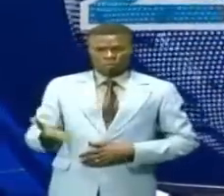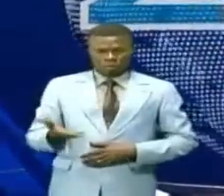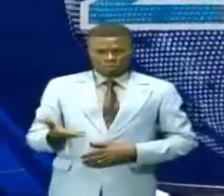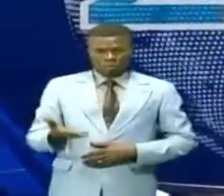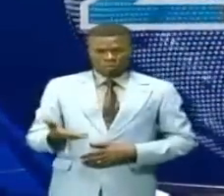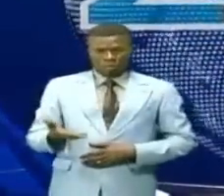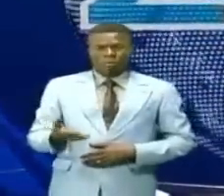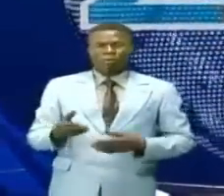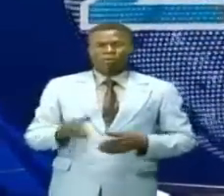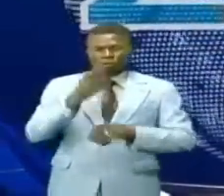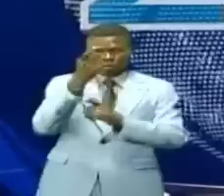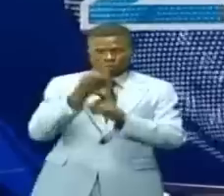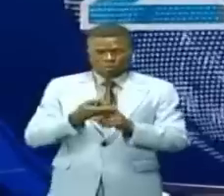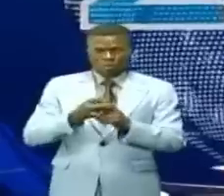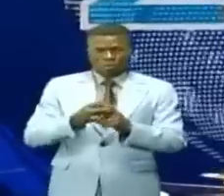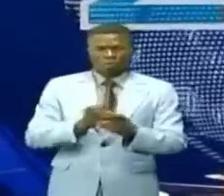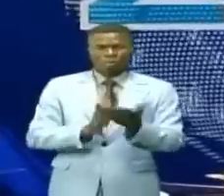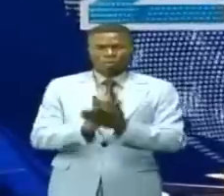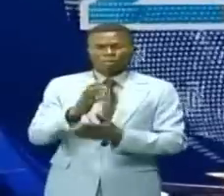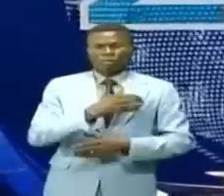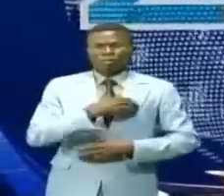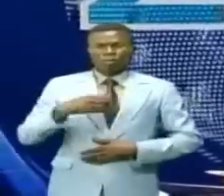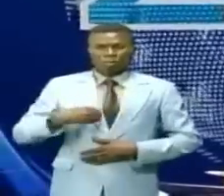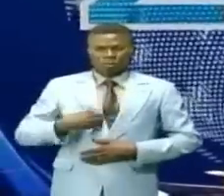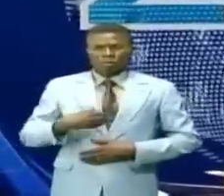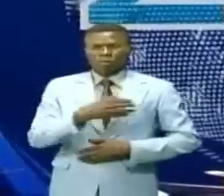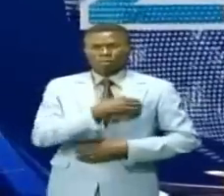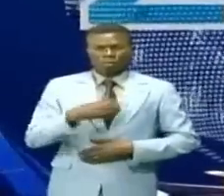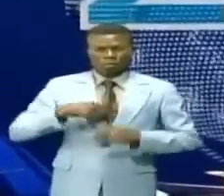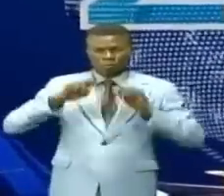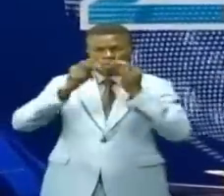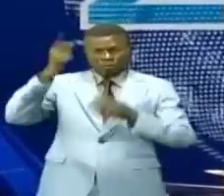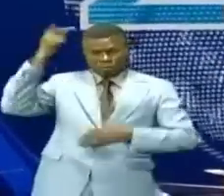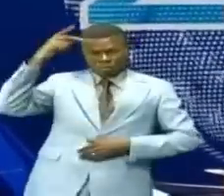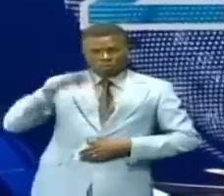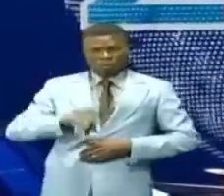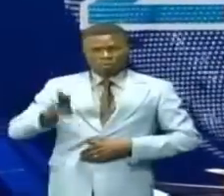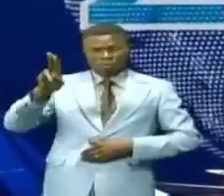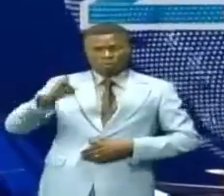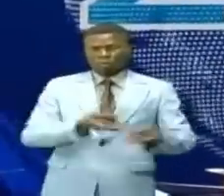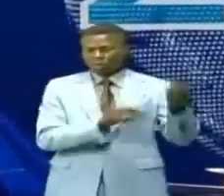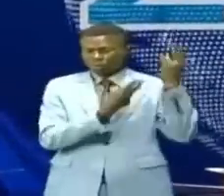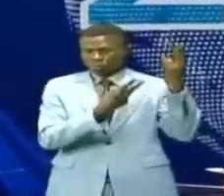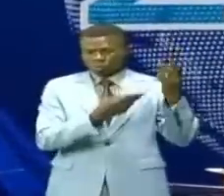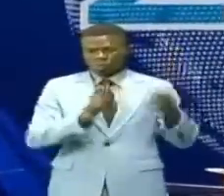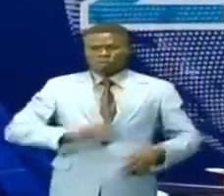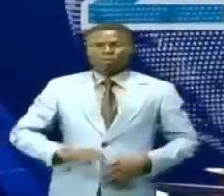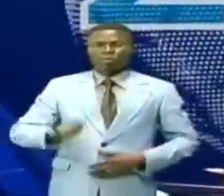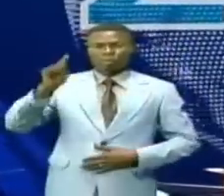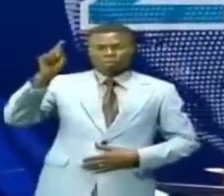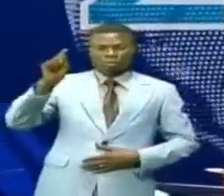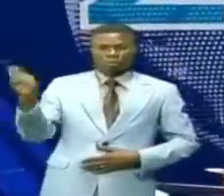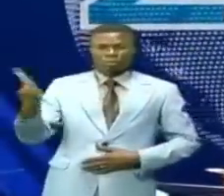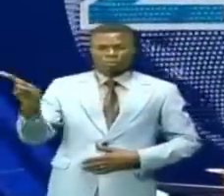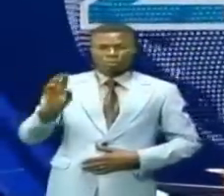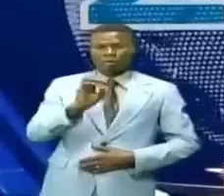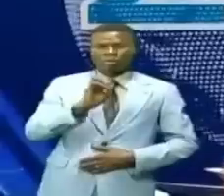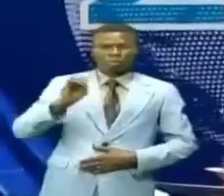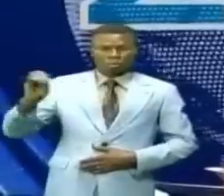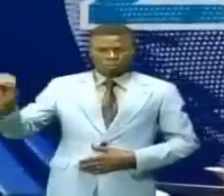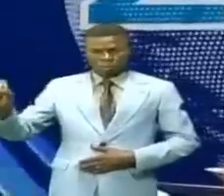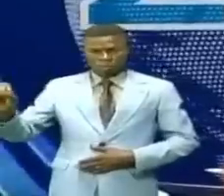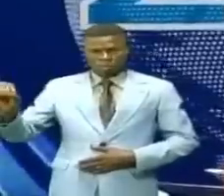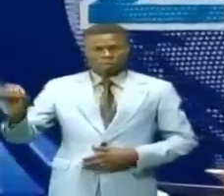le mois de mars, le mois dédié aux droits de la femme. Eh bien, les femmes du parti politique Union pour les valeurs tshisekédistes du Kassai oriental se